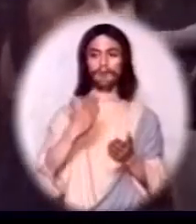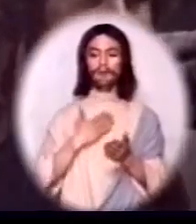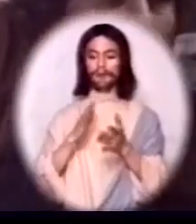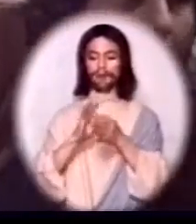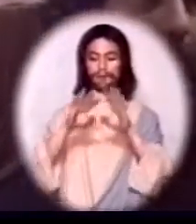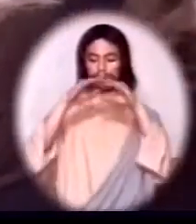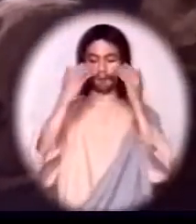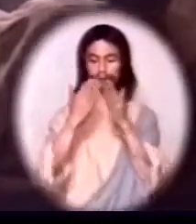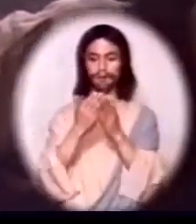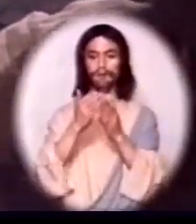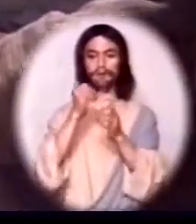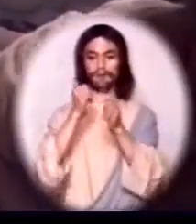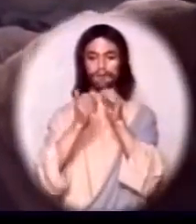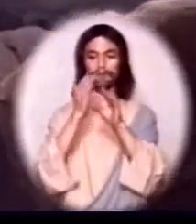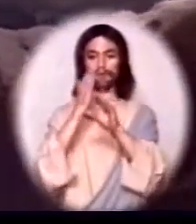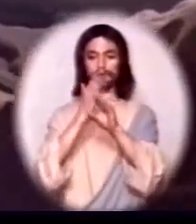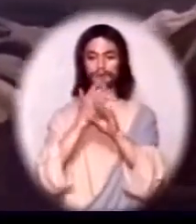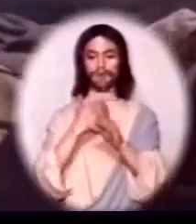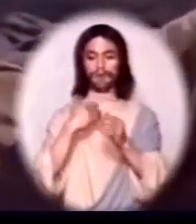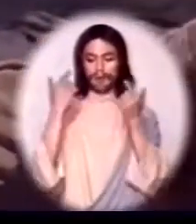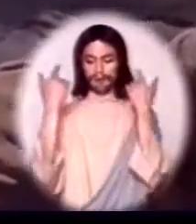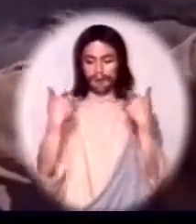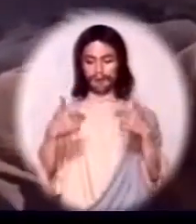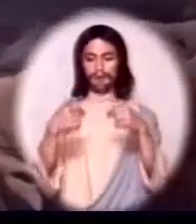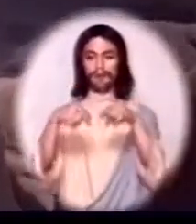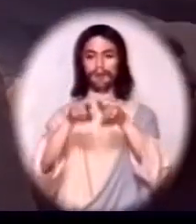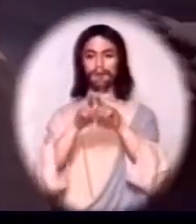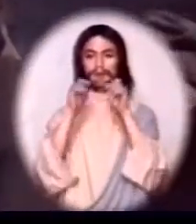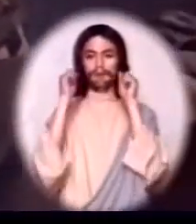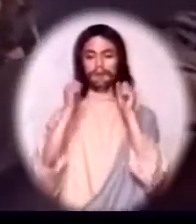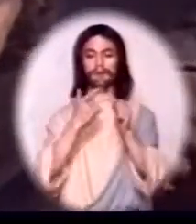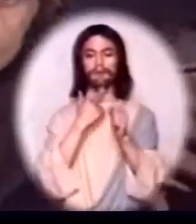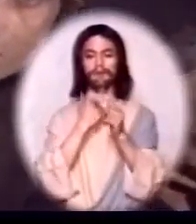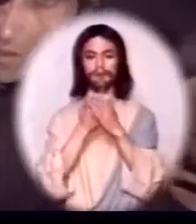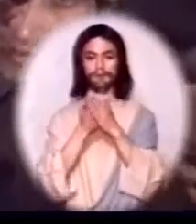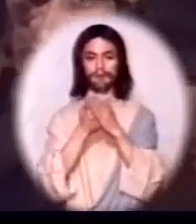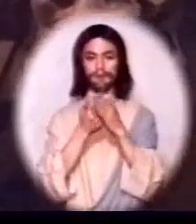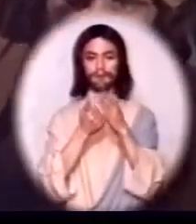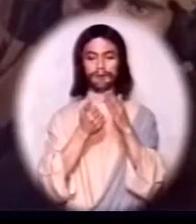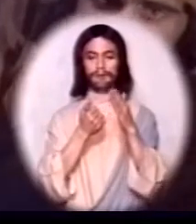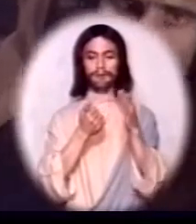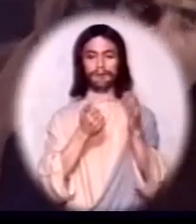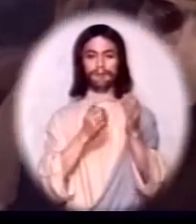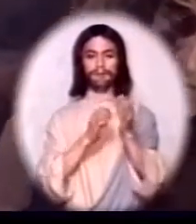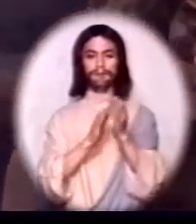너희는 나의 모든 시험 중에 항상 나와 함께 있었으니,